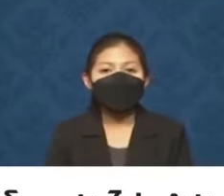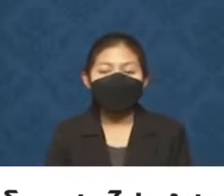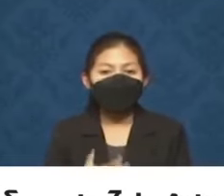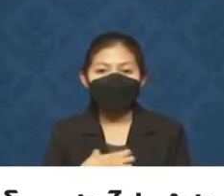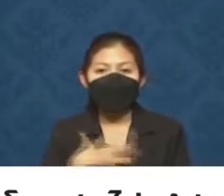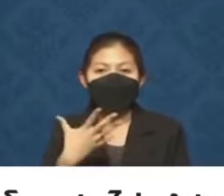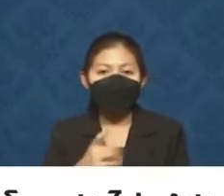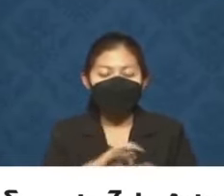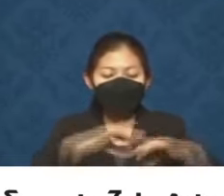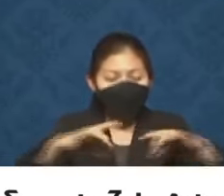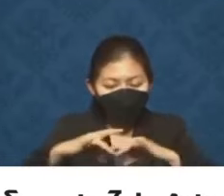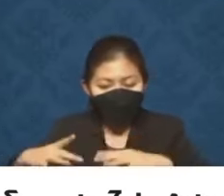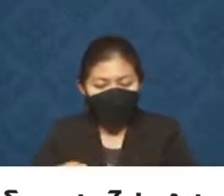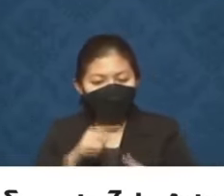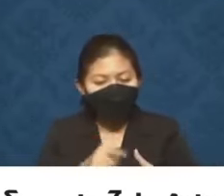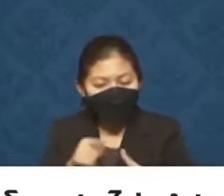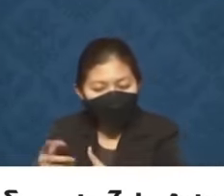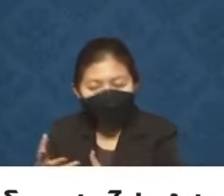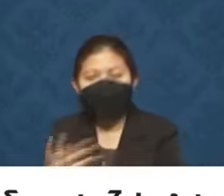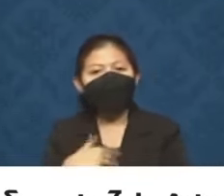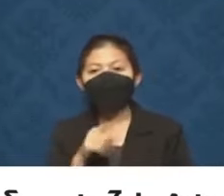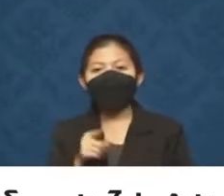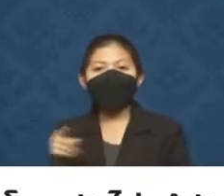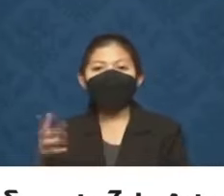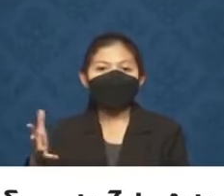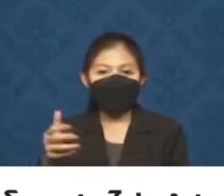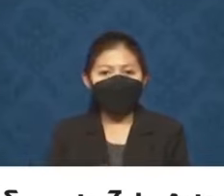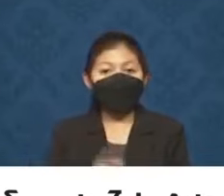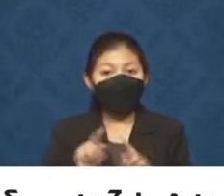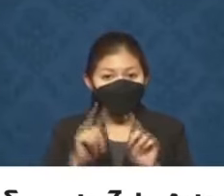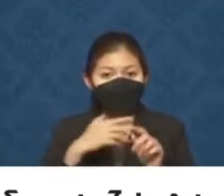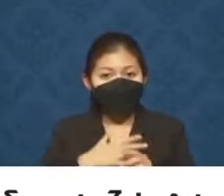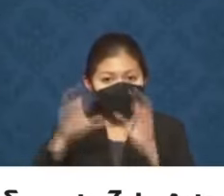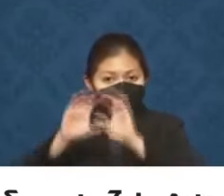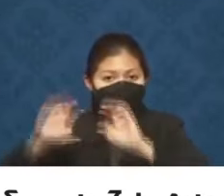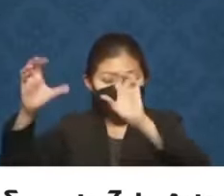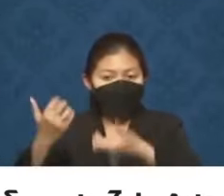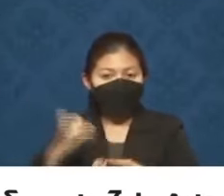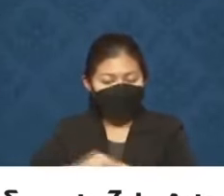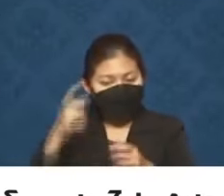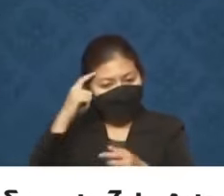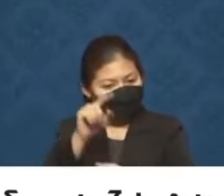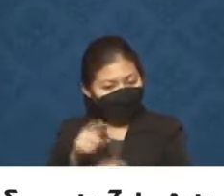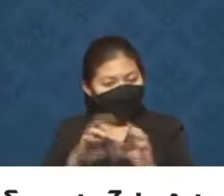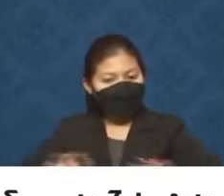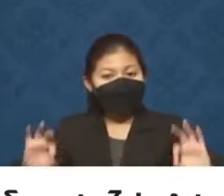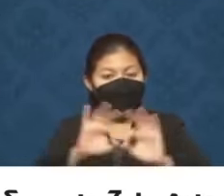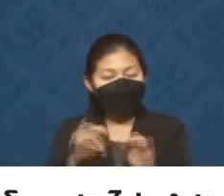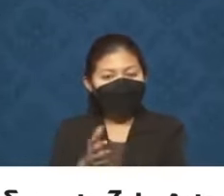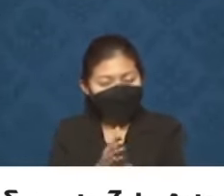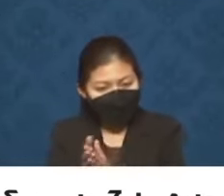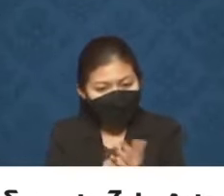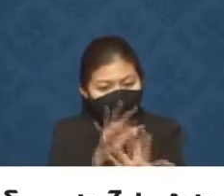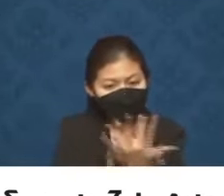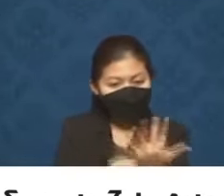แตกแยกนะไปโทษใครต่างผมไม่โทษใครทั้งนั้นนะแต่มันเป็นเรื่องที่ผมและรัฐบาลทุกคนให้ความสำคัญได้มีมาตรการทยอยแก้